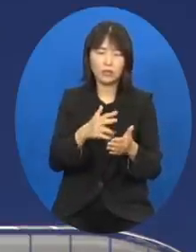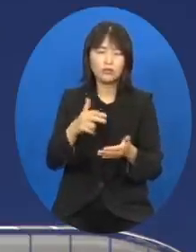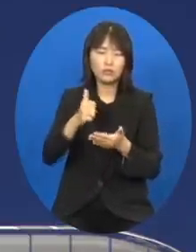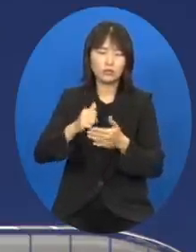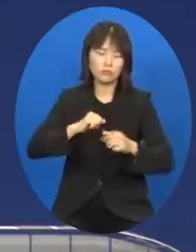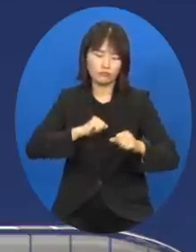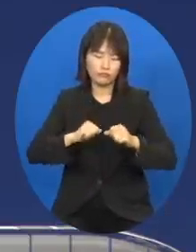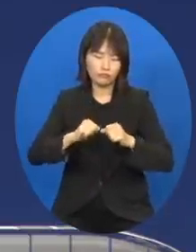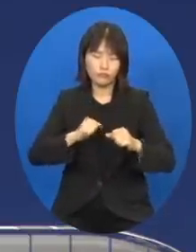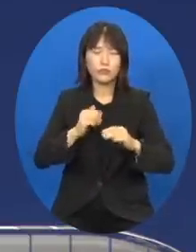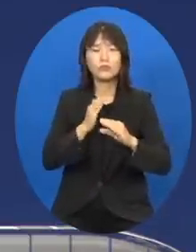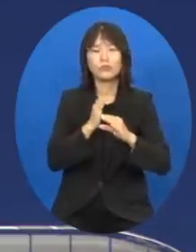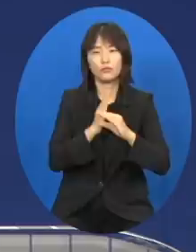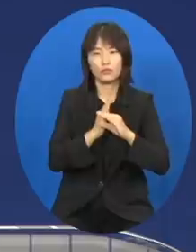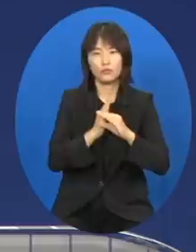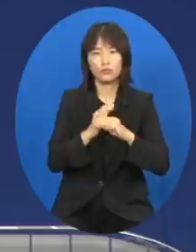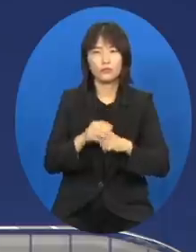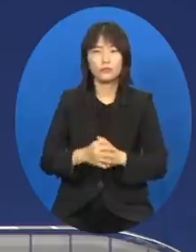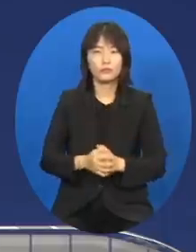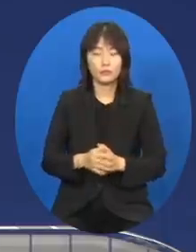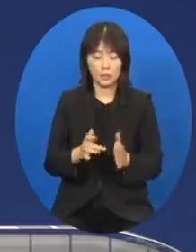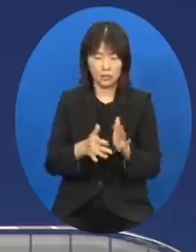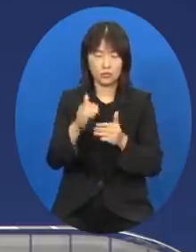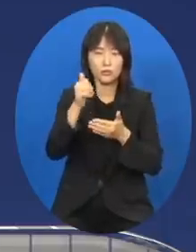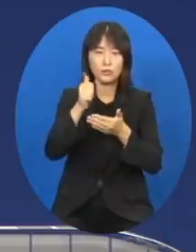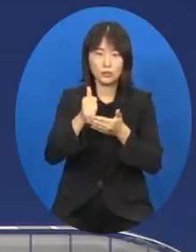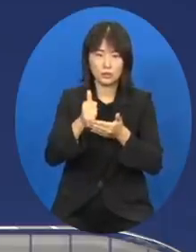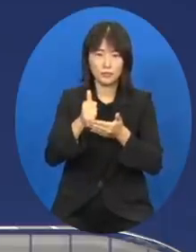거예요. 예수님을